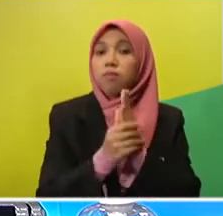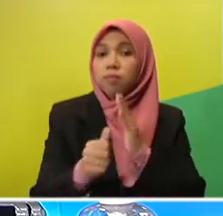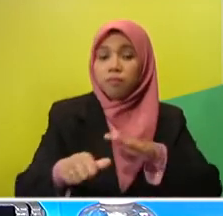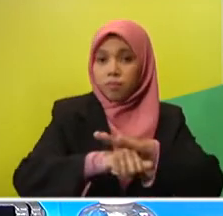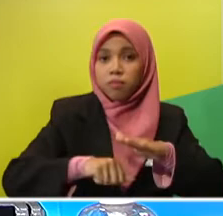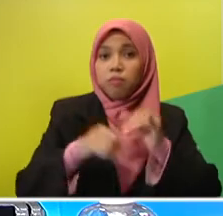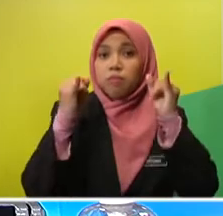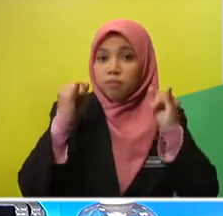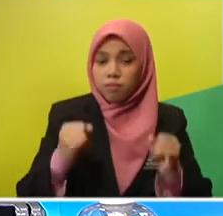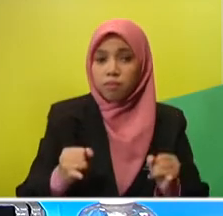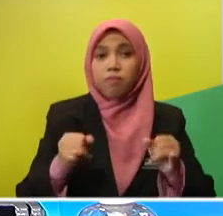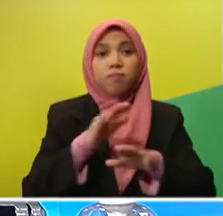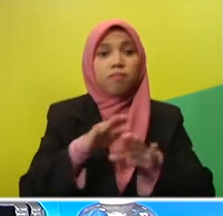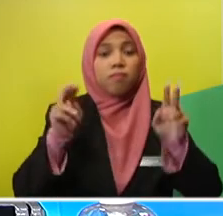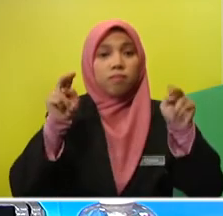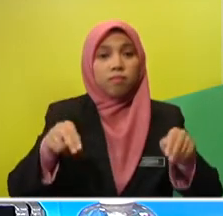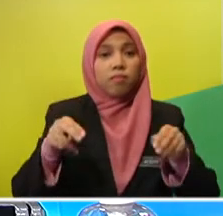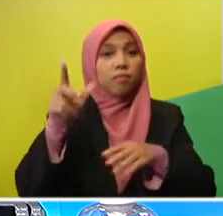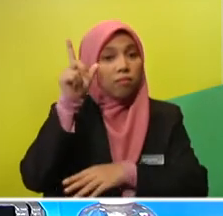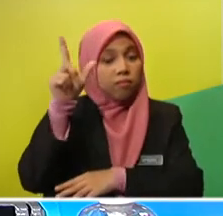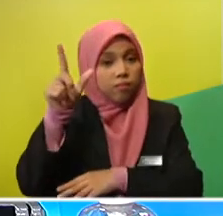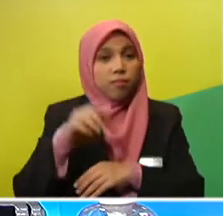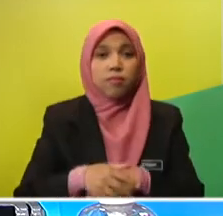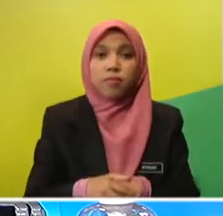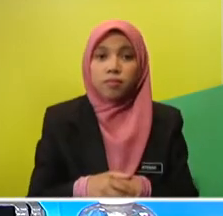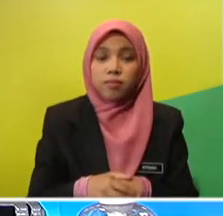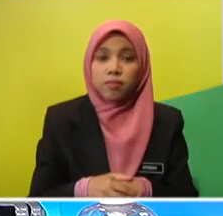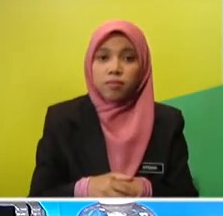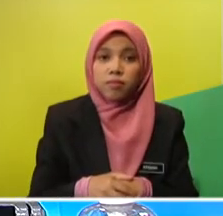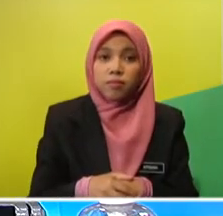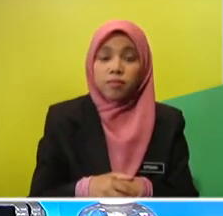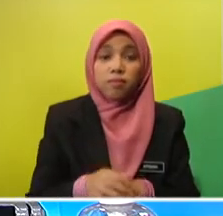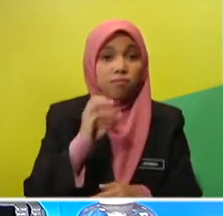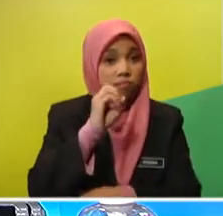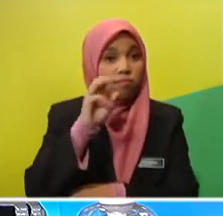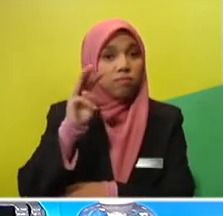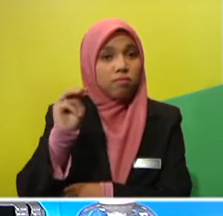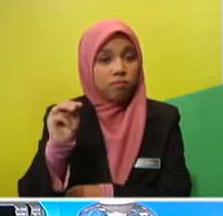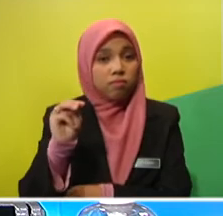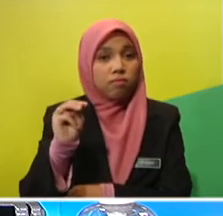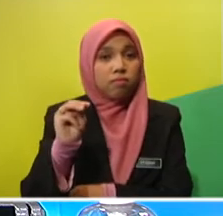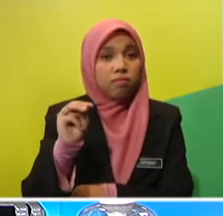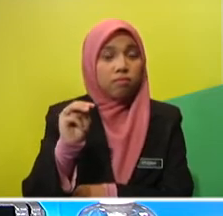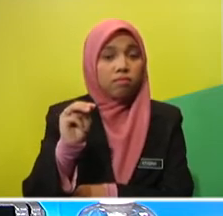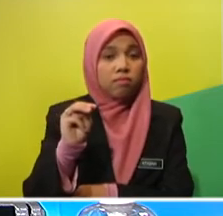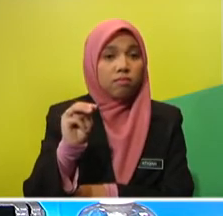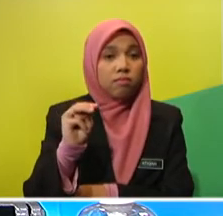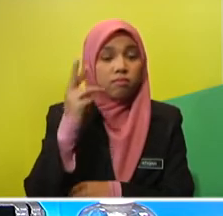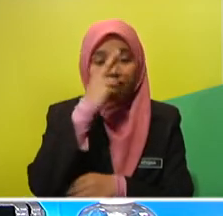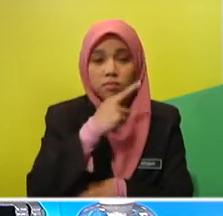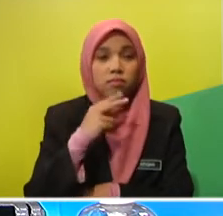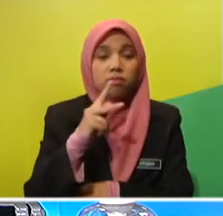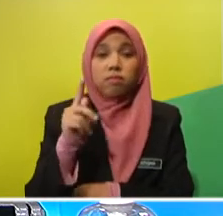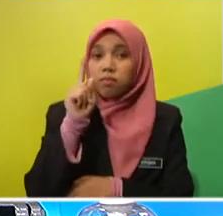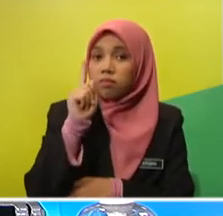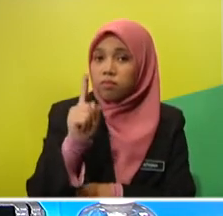penglihatan. Dia salah satu bidang yang ada dalam subjek pula. Jadi orientasi dan mobiliti ini merupakan satu pendekatan pengajaran